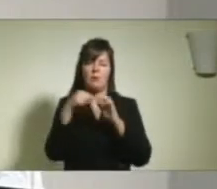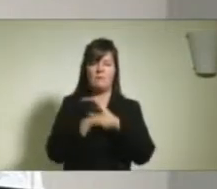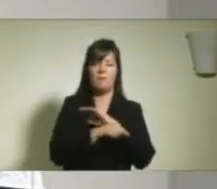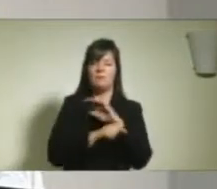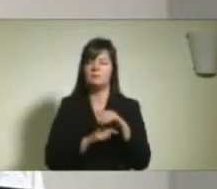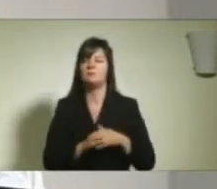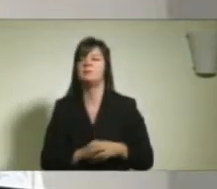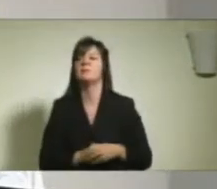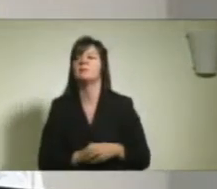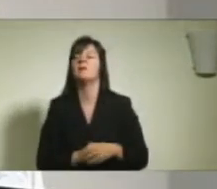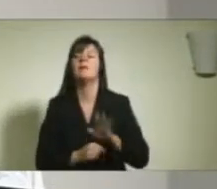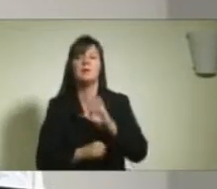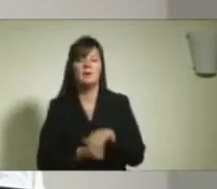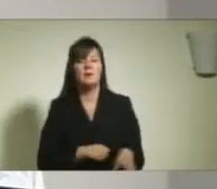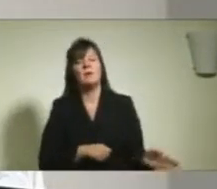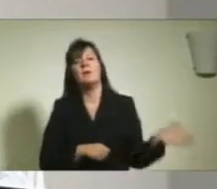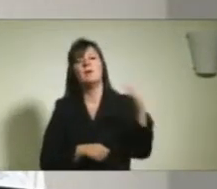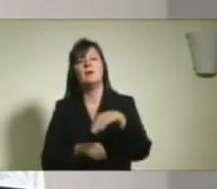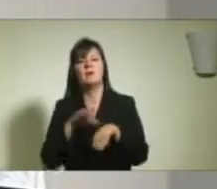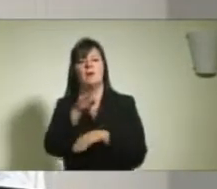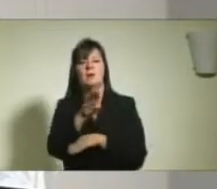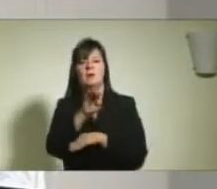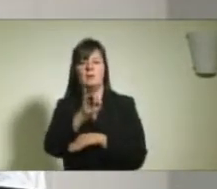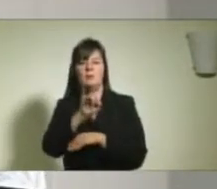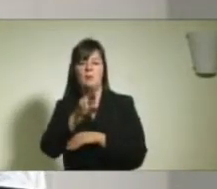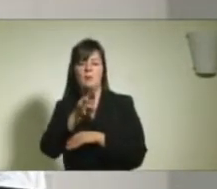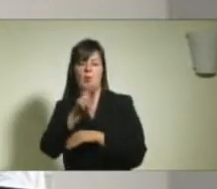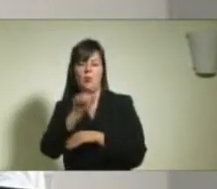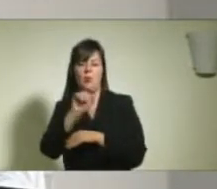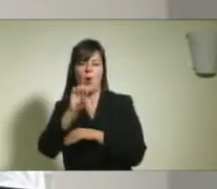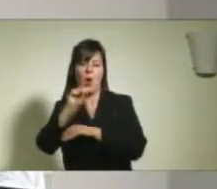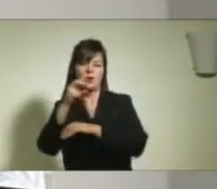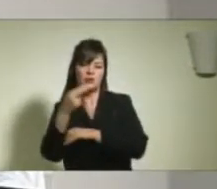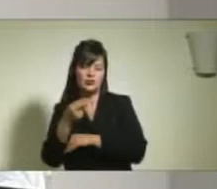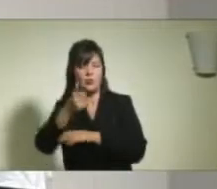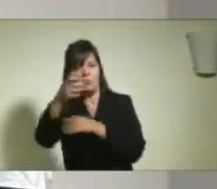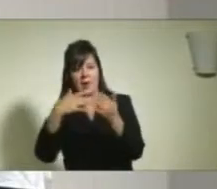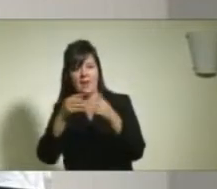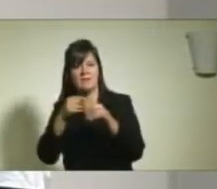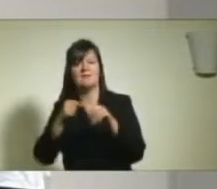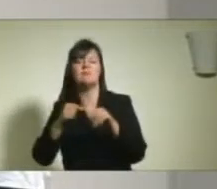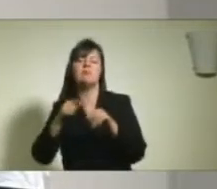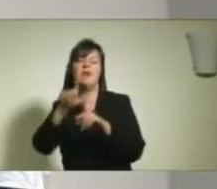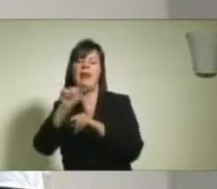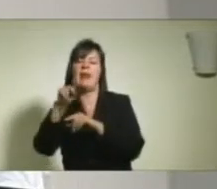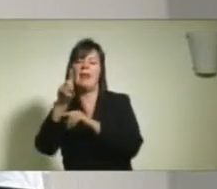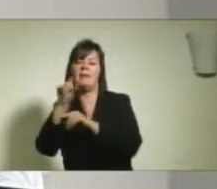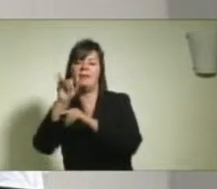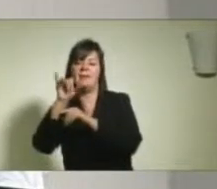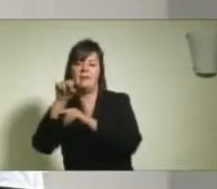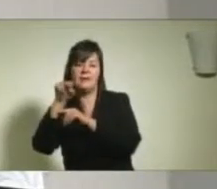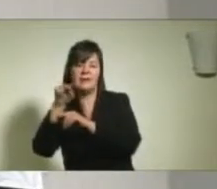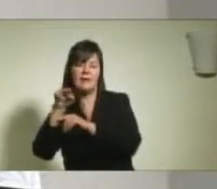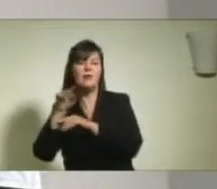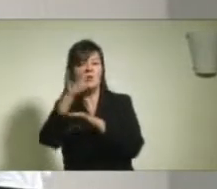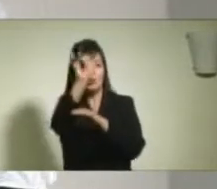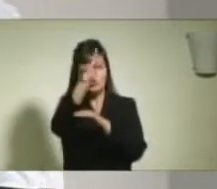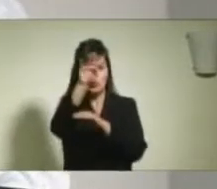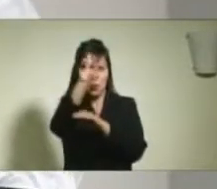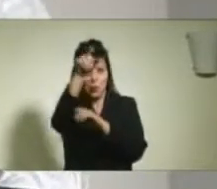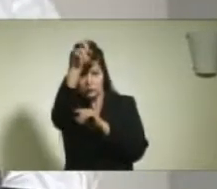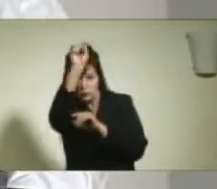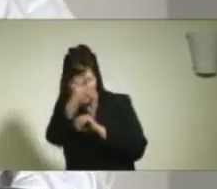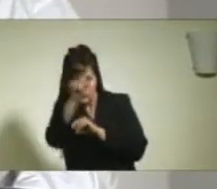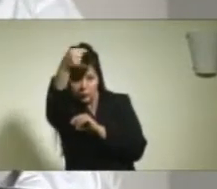instants. Ensuite, j'ai appelé Burwash et Burwash Landing est dans le sud